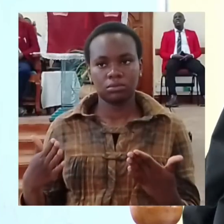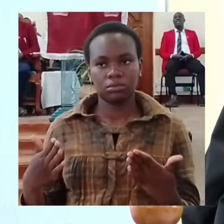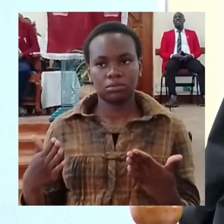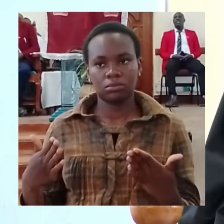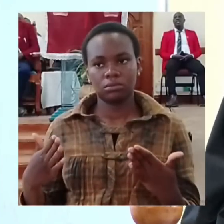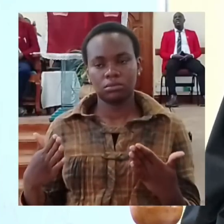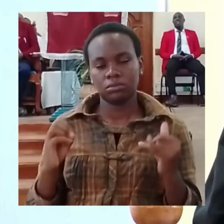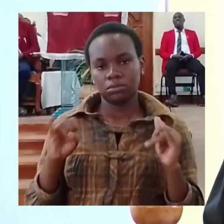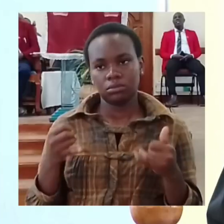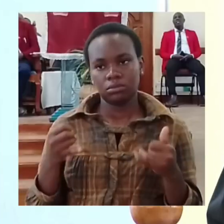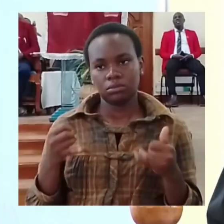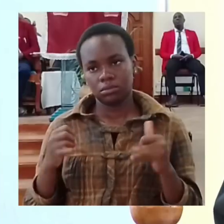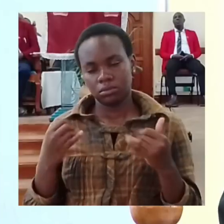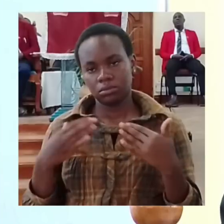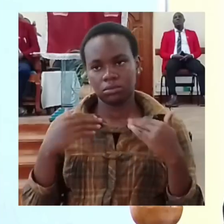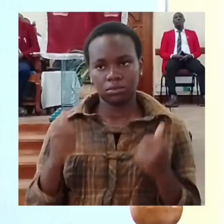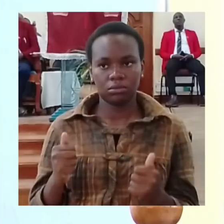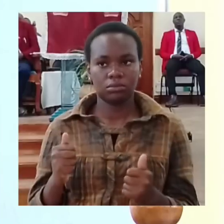ũtũhe.